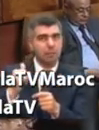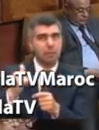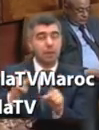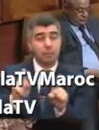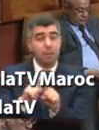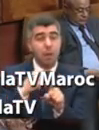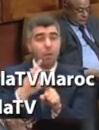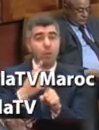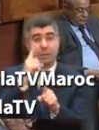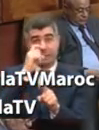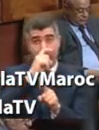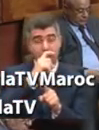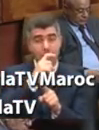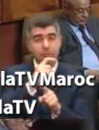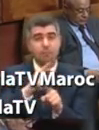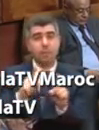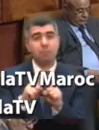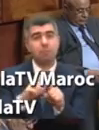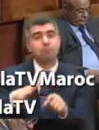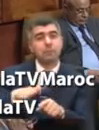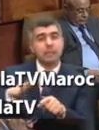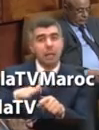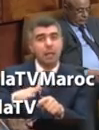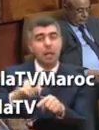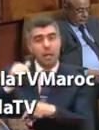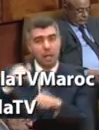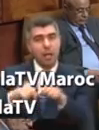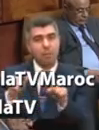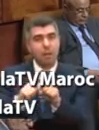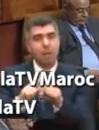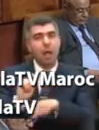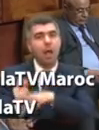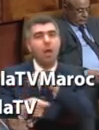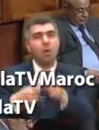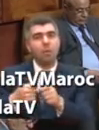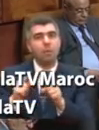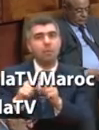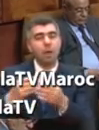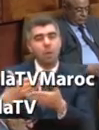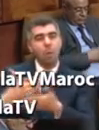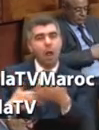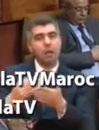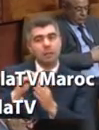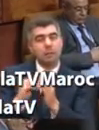ملف التدبير المفوض في هذا الجانب كاين يعني الاحياء الهامشيه بالمدن اللي كتلقى فيها فاتوره جد